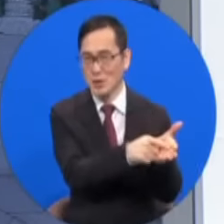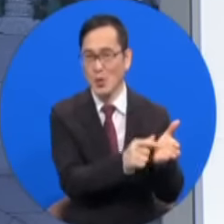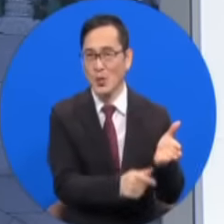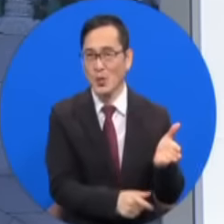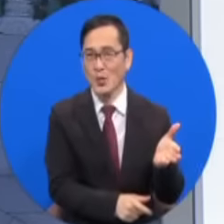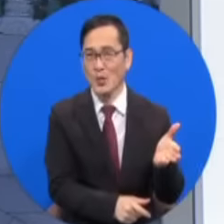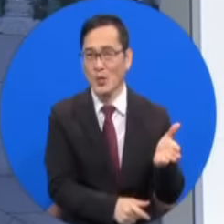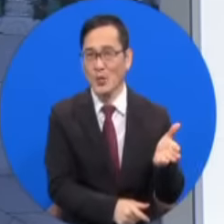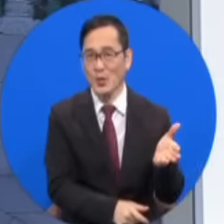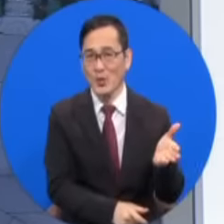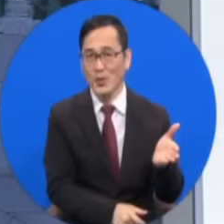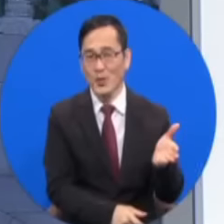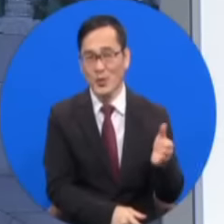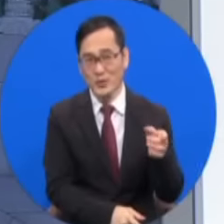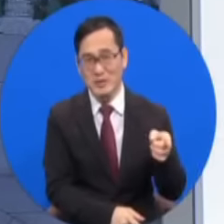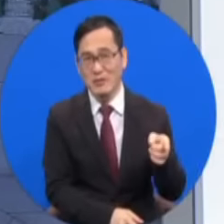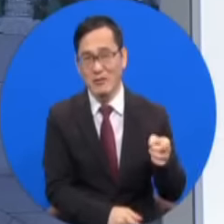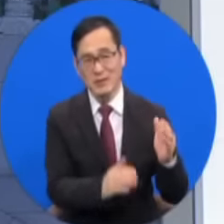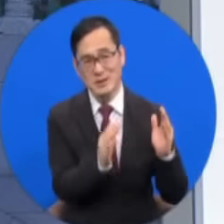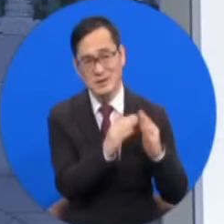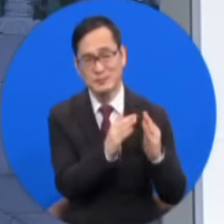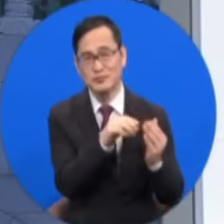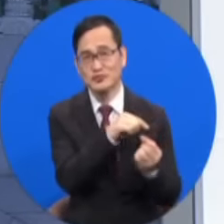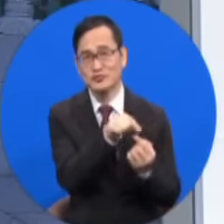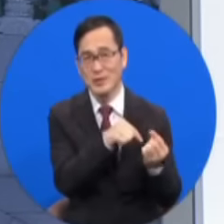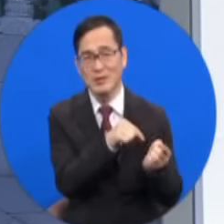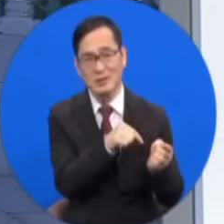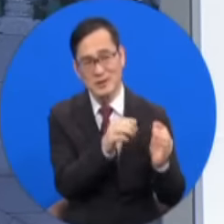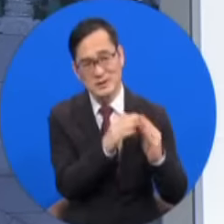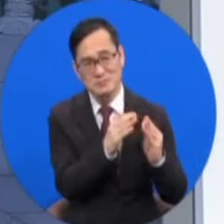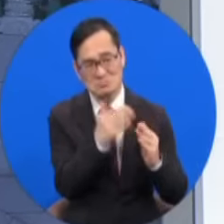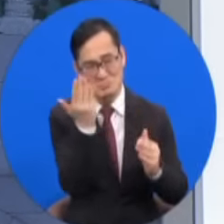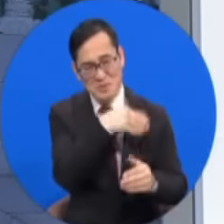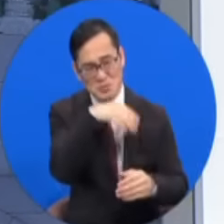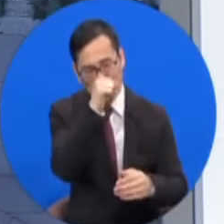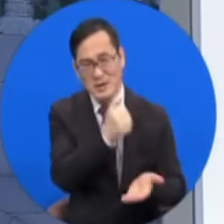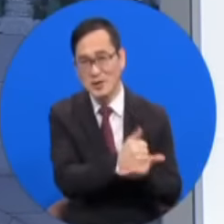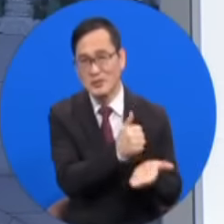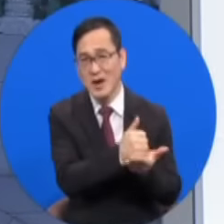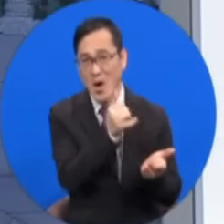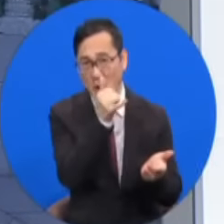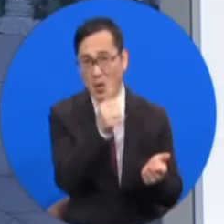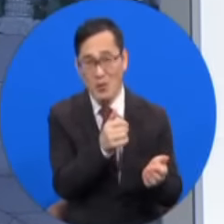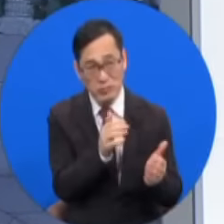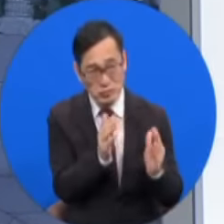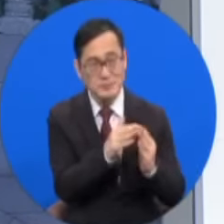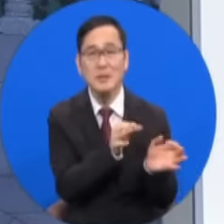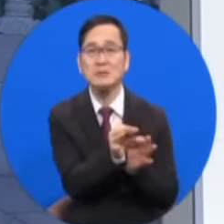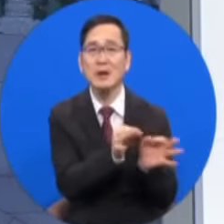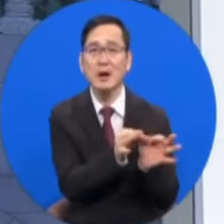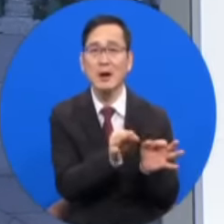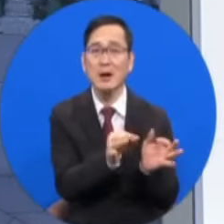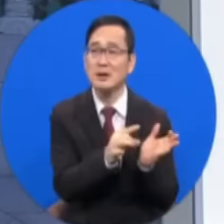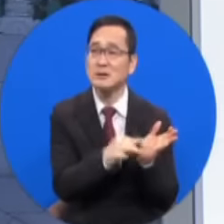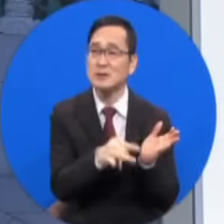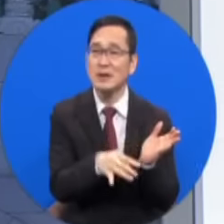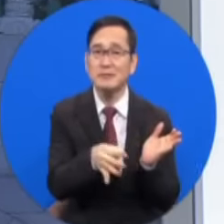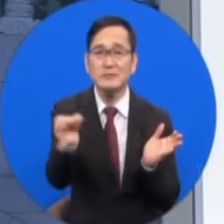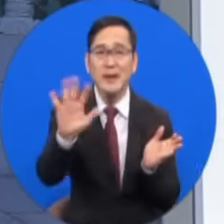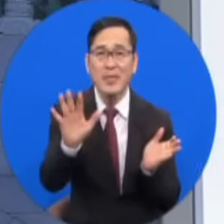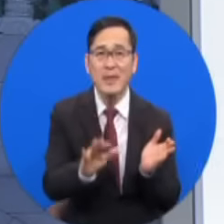어 여러 가지 별점과 후기가 달렸던 건 아니냐라는 언론보도가 있었거든요 그거 포함해서 이제 등록을 안 하고 세금까지 안 낸